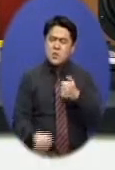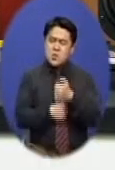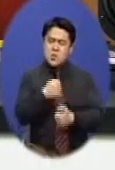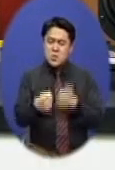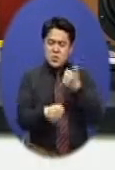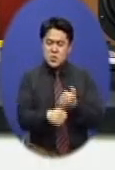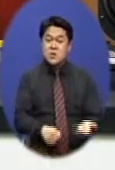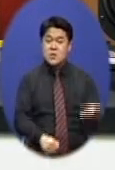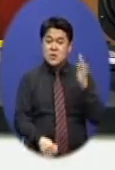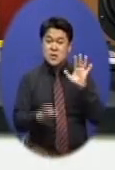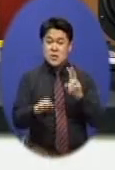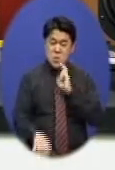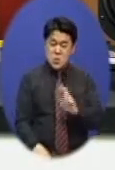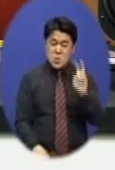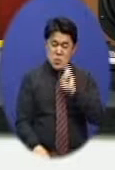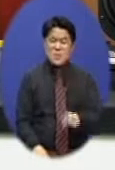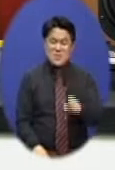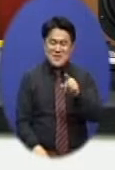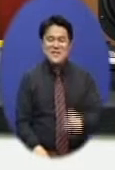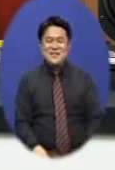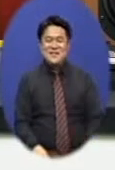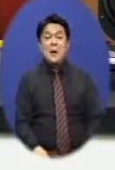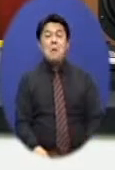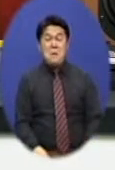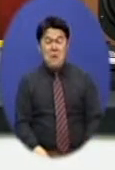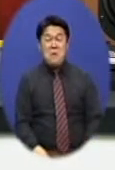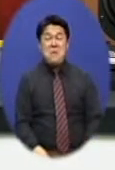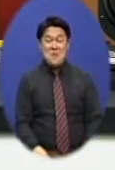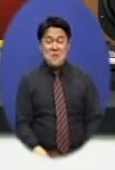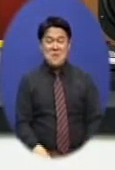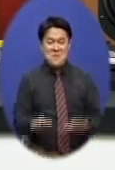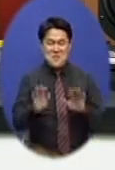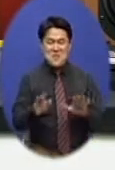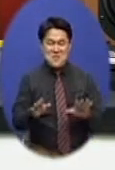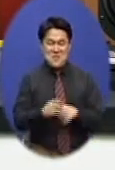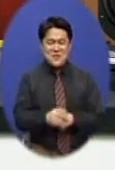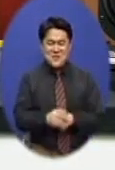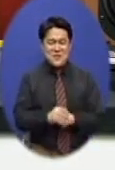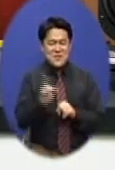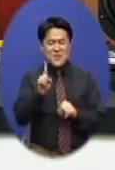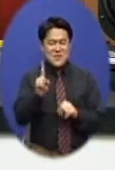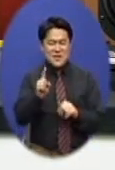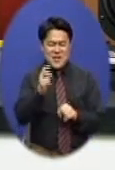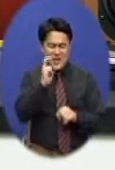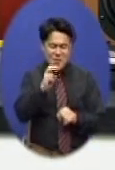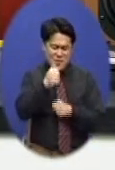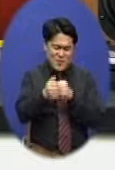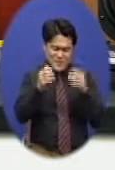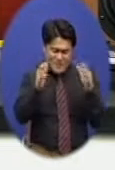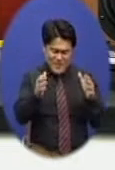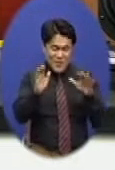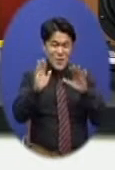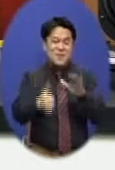50년 넘게 아직까지 부르고 있습니다. 아이고 그러셨어요. 그게 예, 오늘에서 예. 드디어 빛이 난 것 같아요. 네. 그